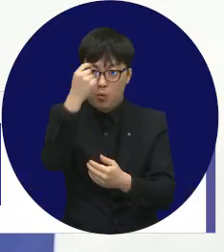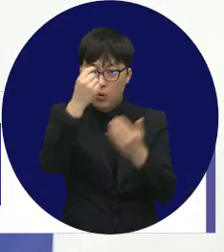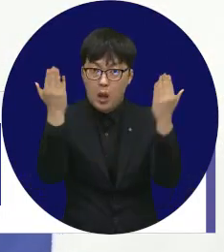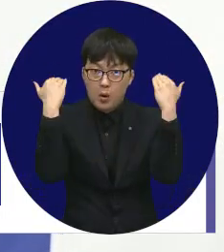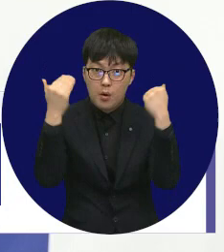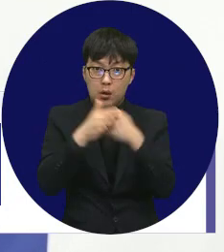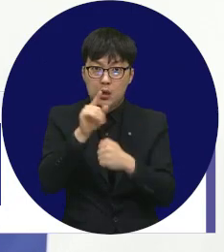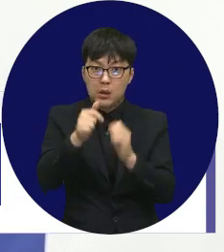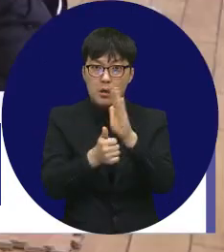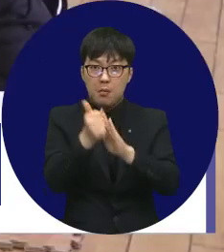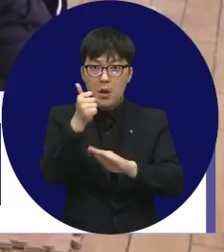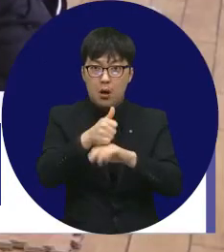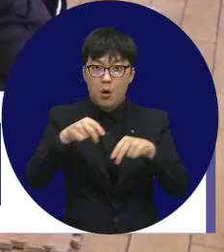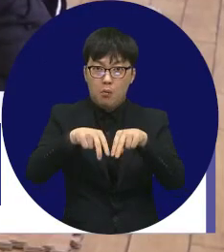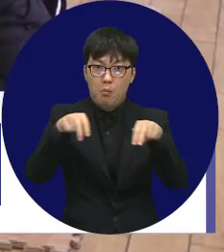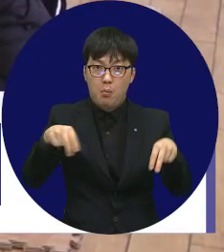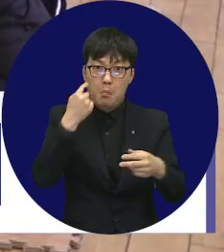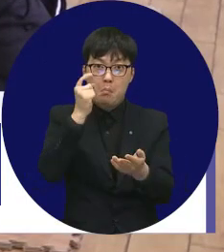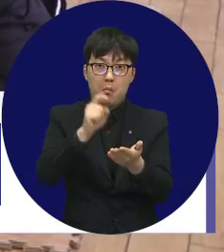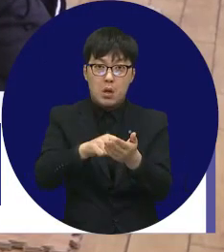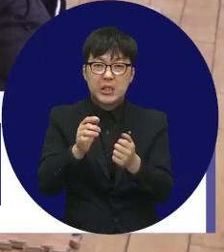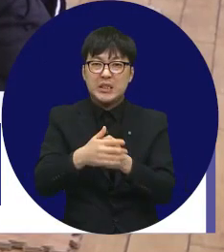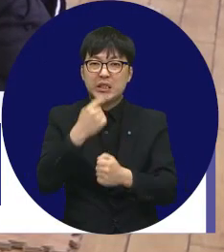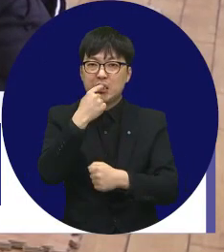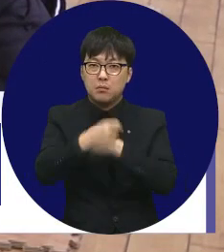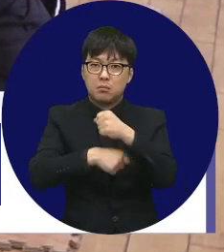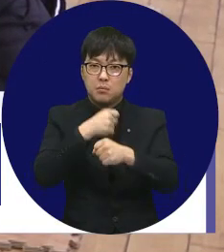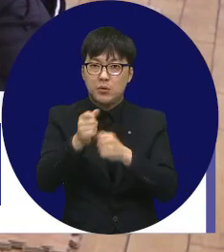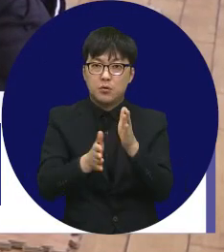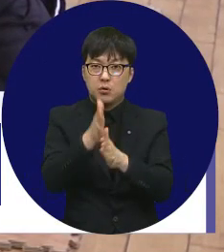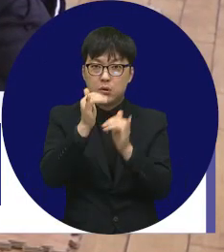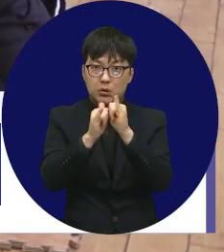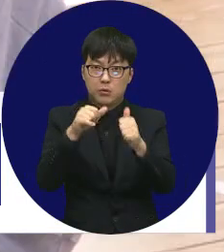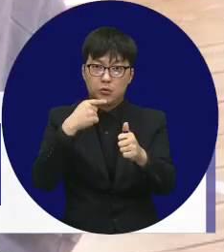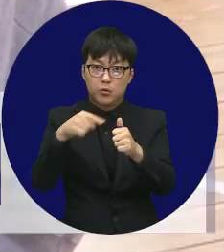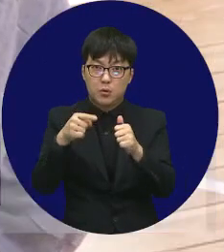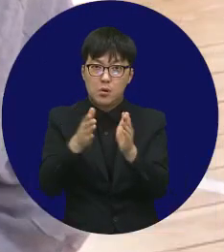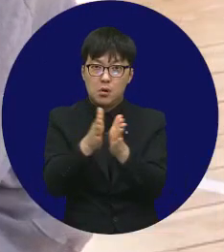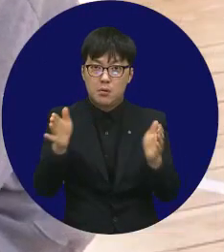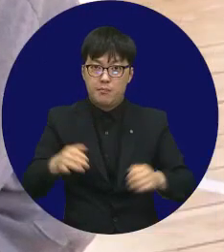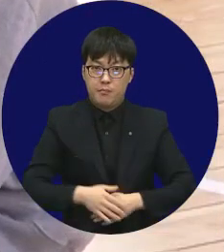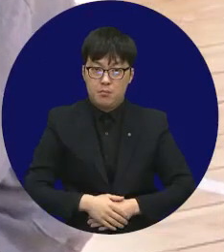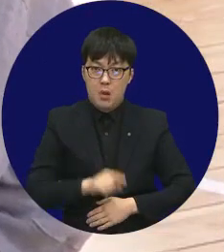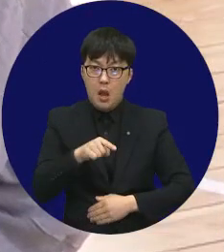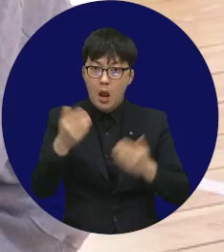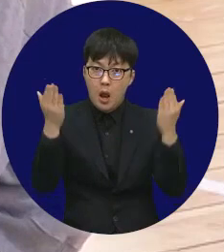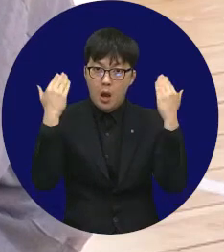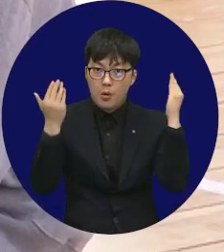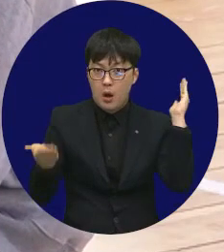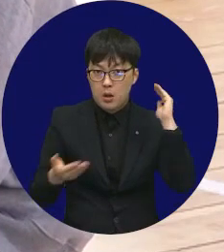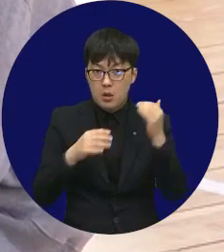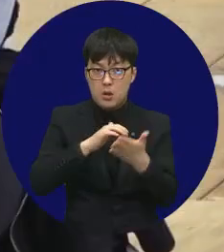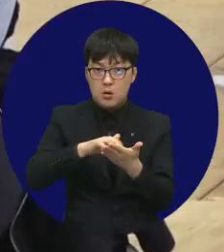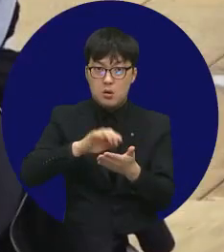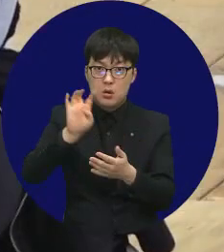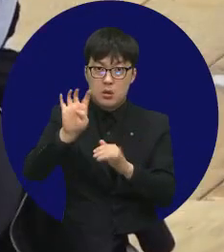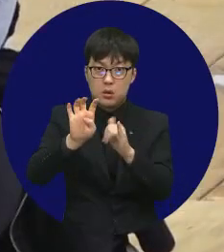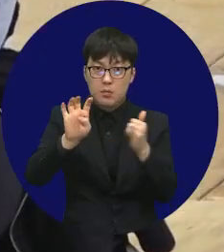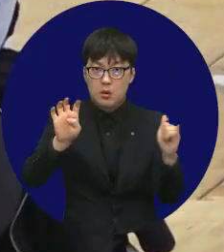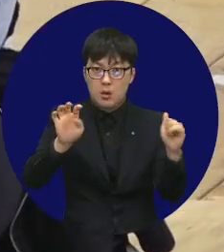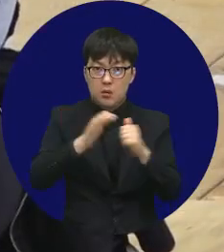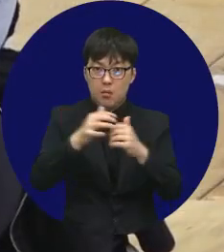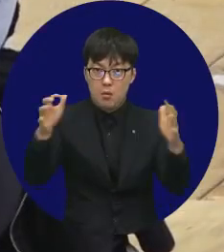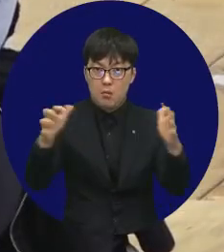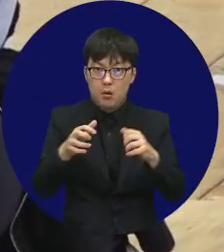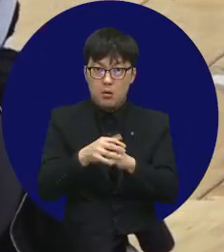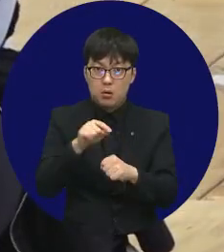한마음고등학교에서 희망, 거리두기에서 발견한 민주시민교육을 실시했습니다. 한마음고등학교 학생 40여 명을 대상으로 한